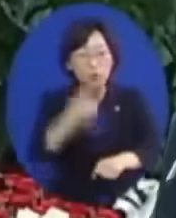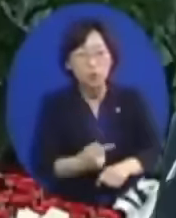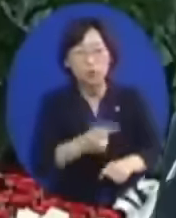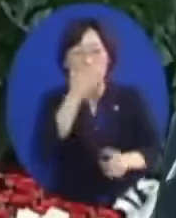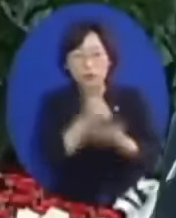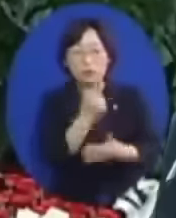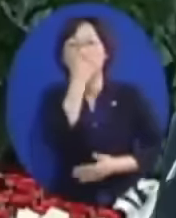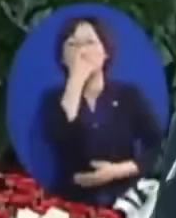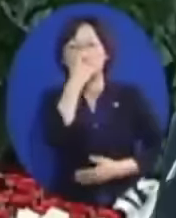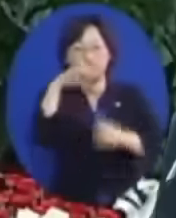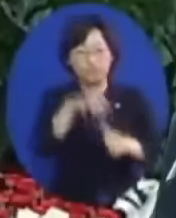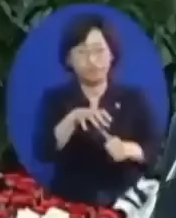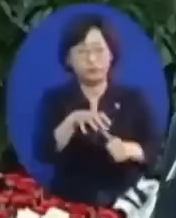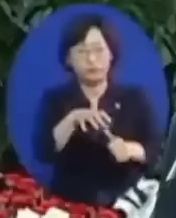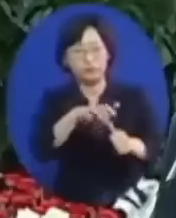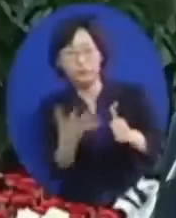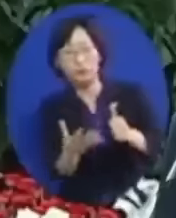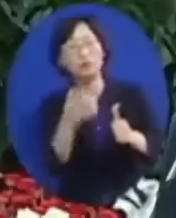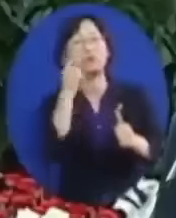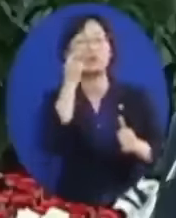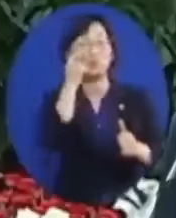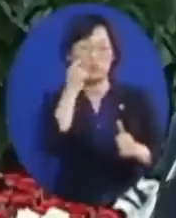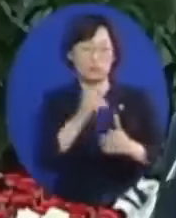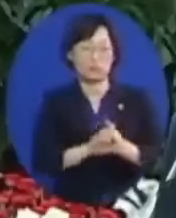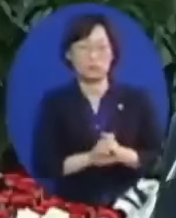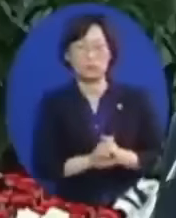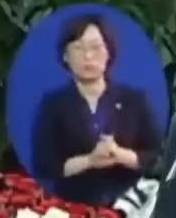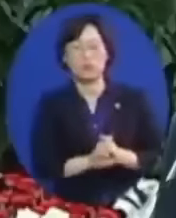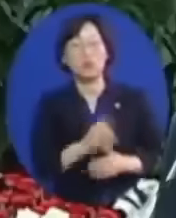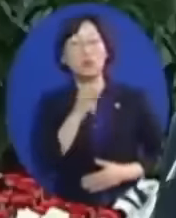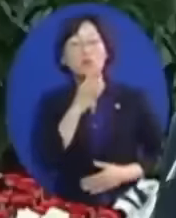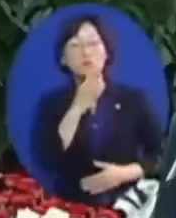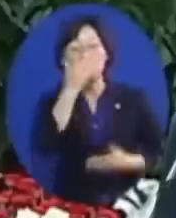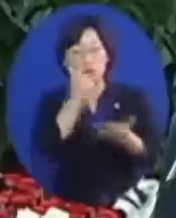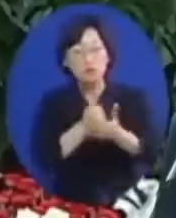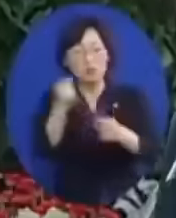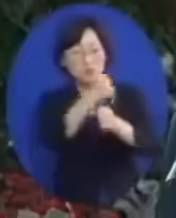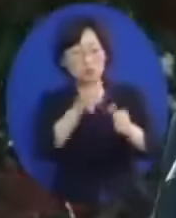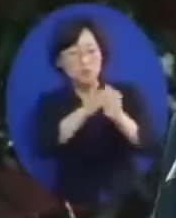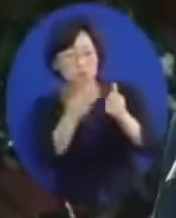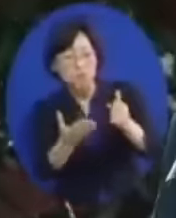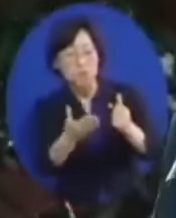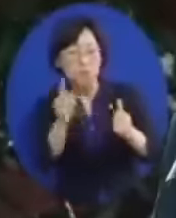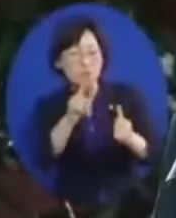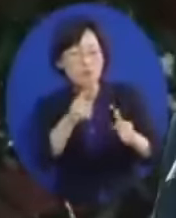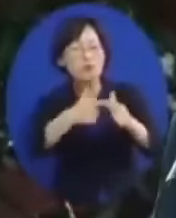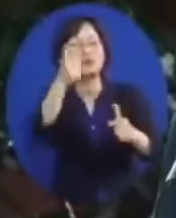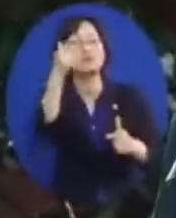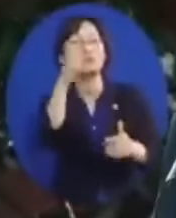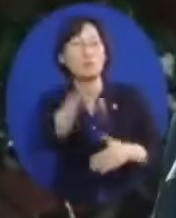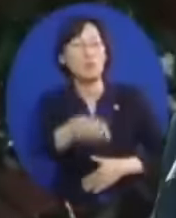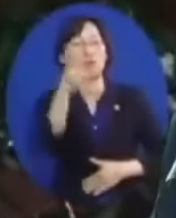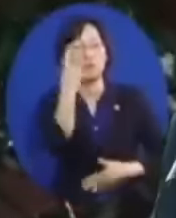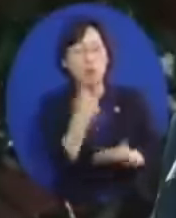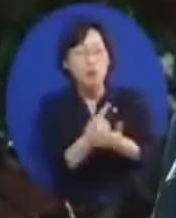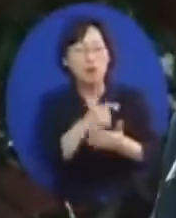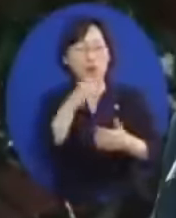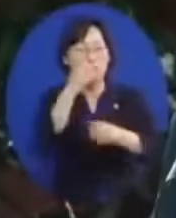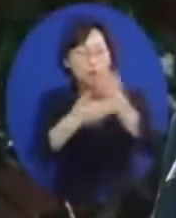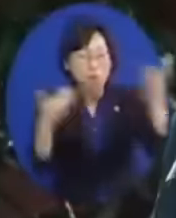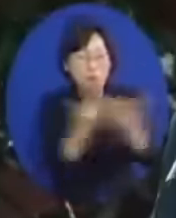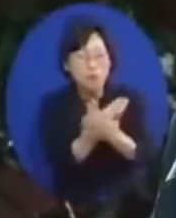죄책과 정죄의 짐을 벗을 수가 없습니다. 오직 죄짐을 벗을 수 있는 길은 예수님 앞에 나와서 회개하는 길밖에